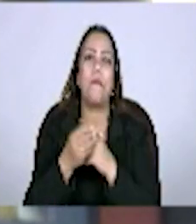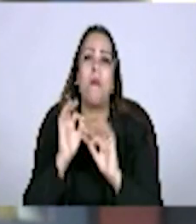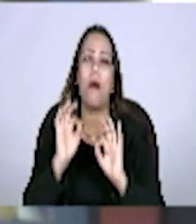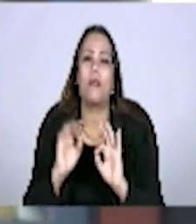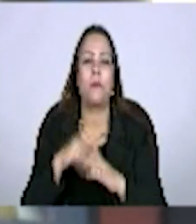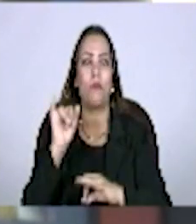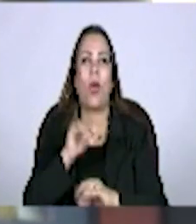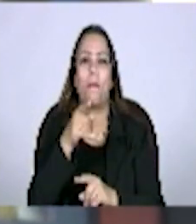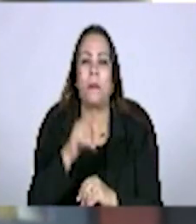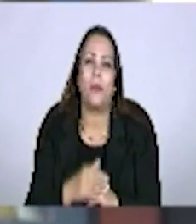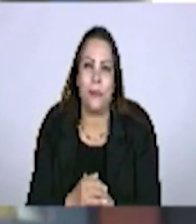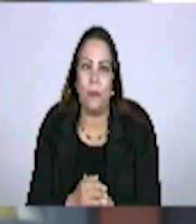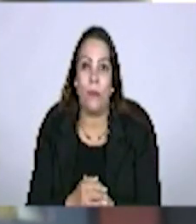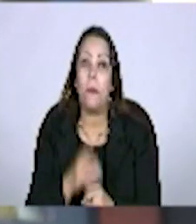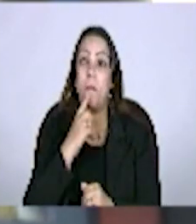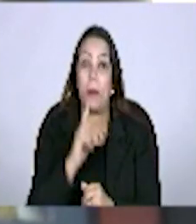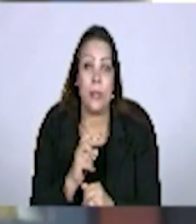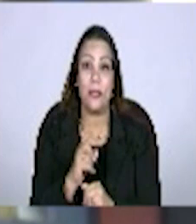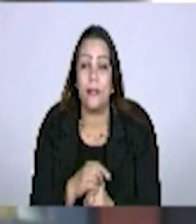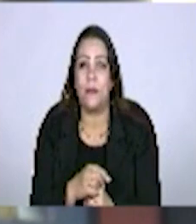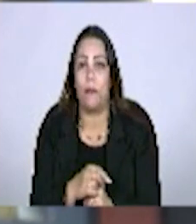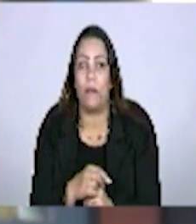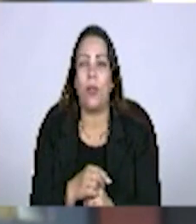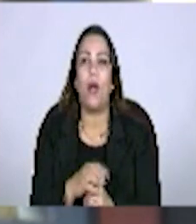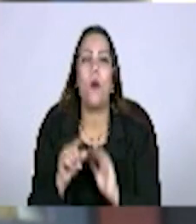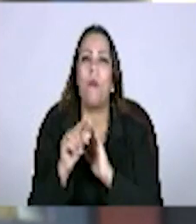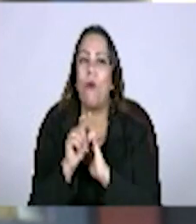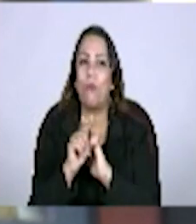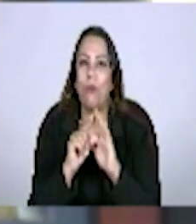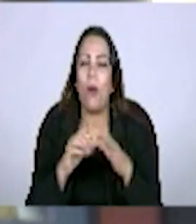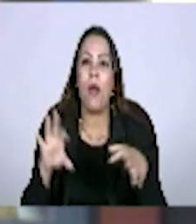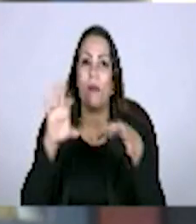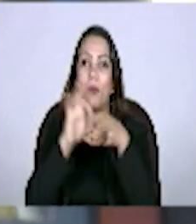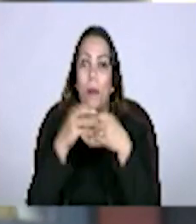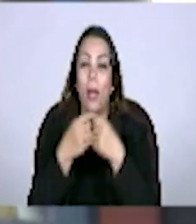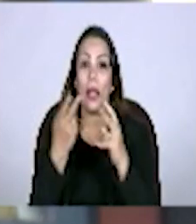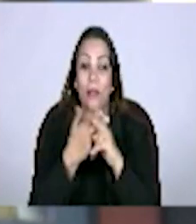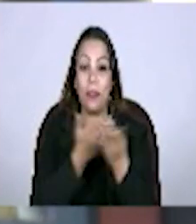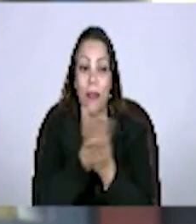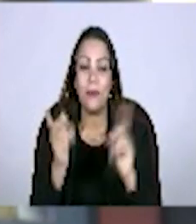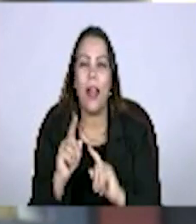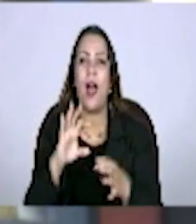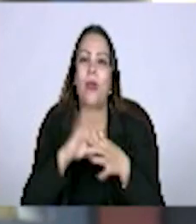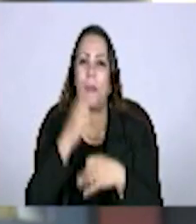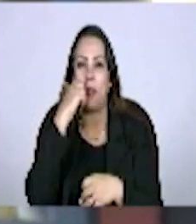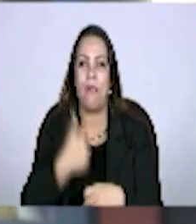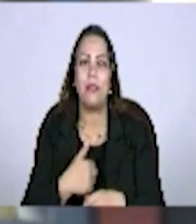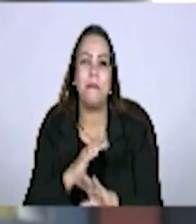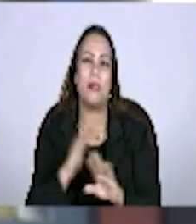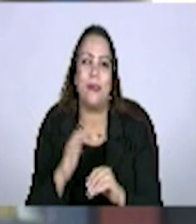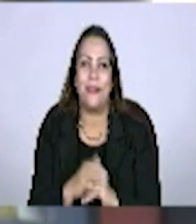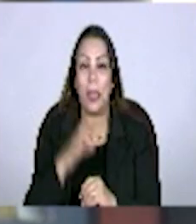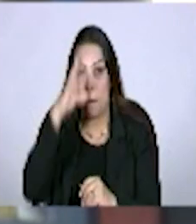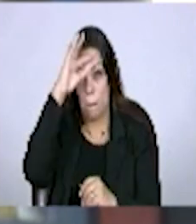كبير جدا من الاهميه ولكن المساله لا تتعلق بالاخرين قد ما تتعلق بالانسان نفسه